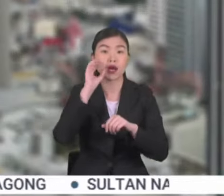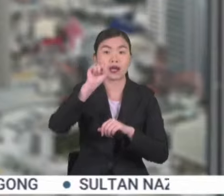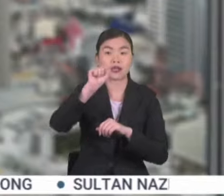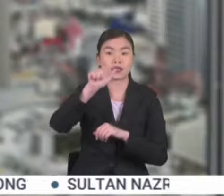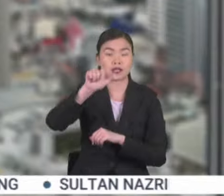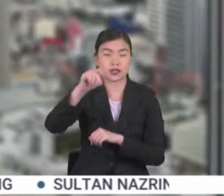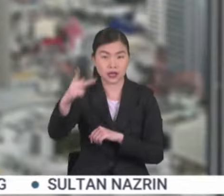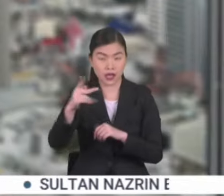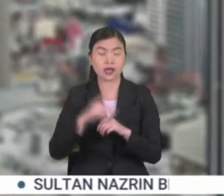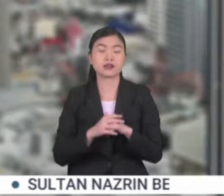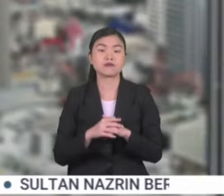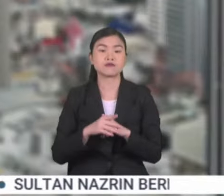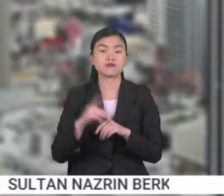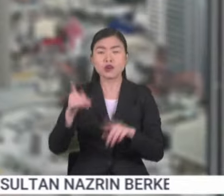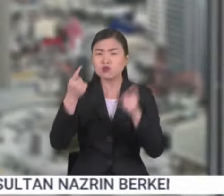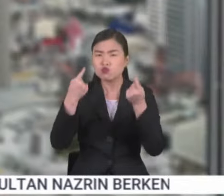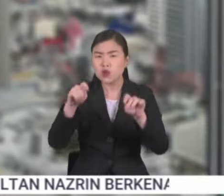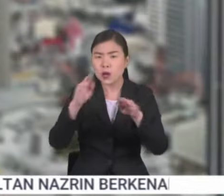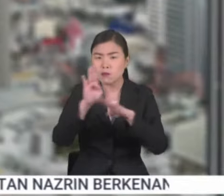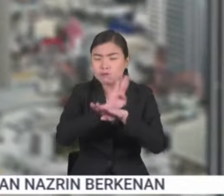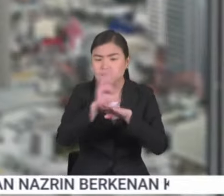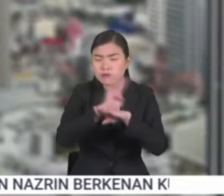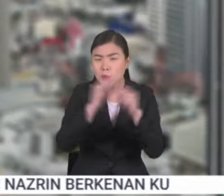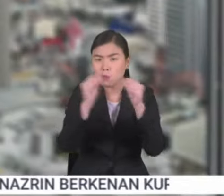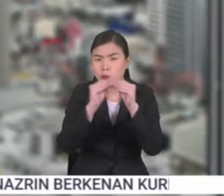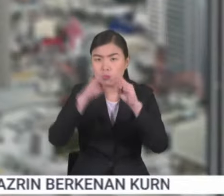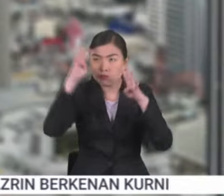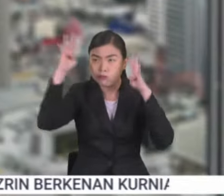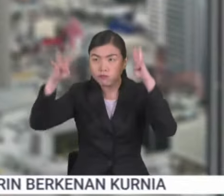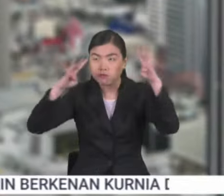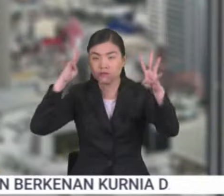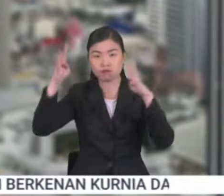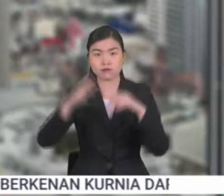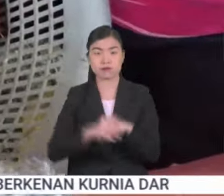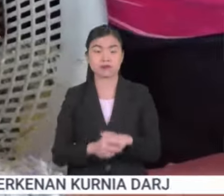namun tanaman itu cuba dikomersialkan dengan lebih inovatif dan kreatif.